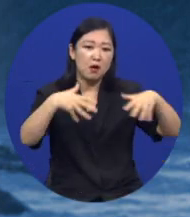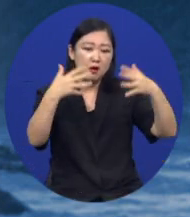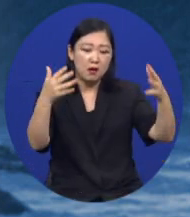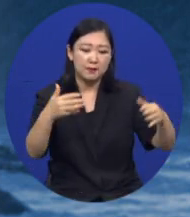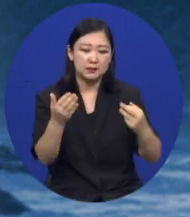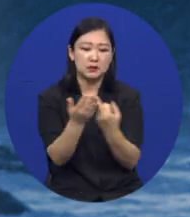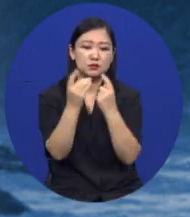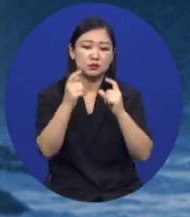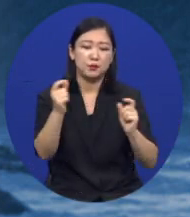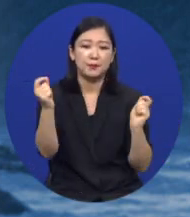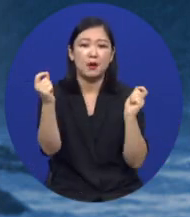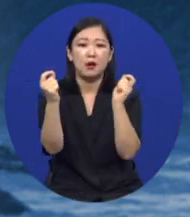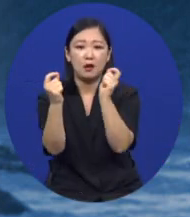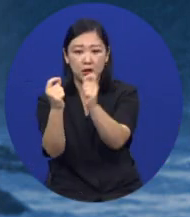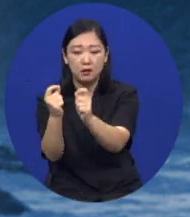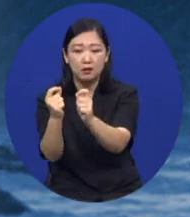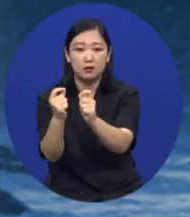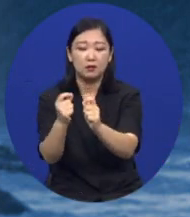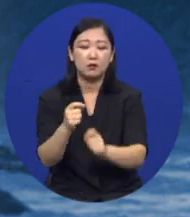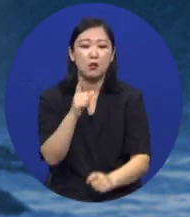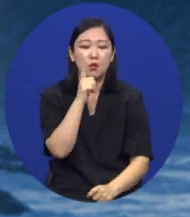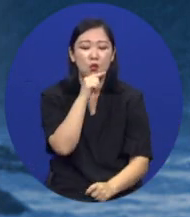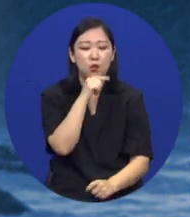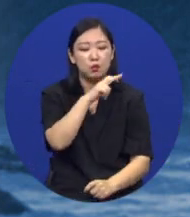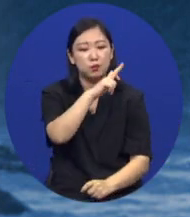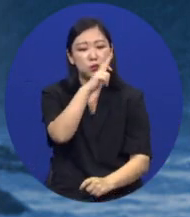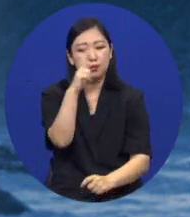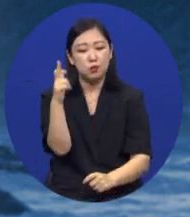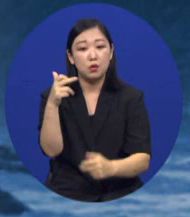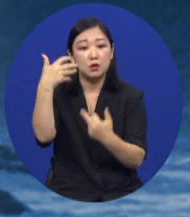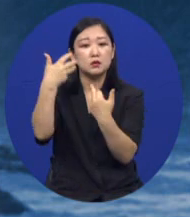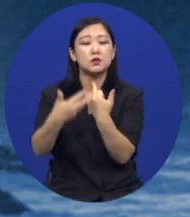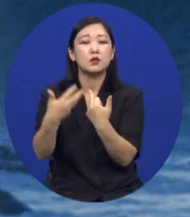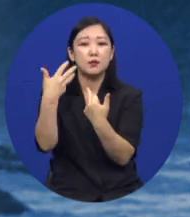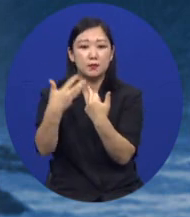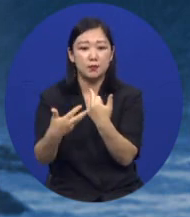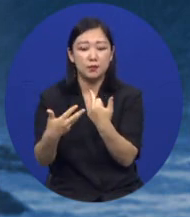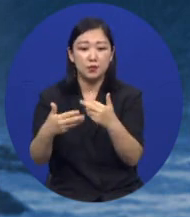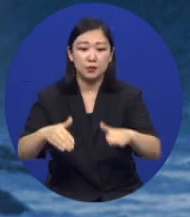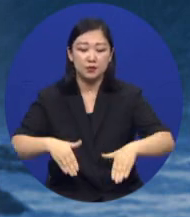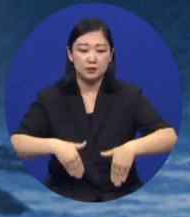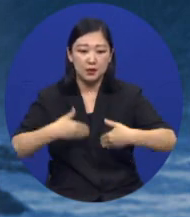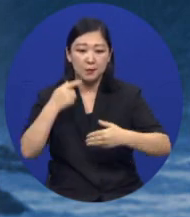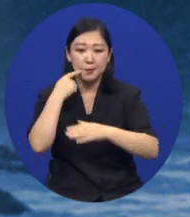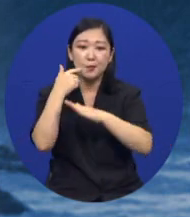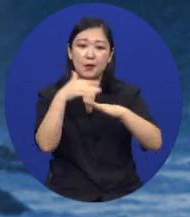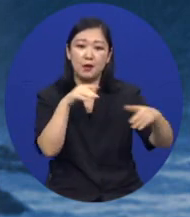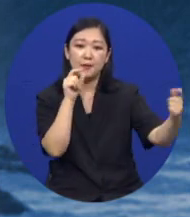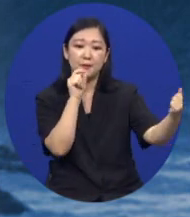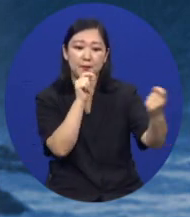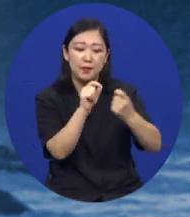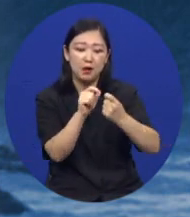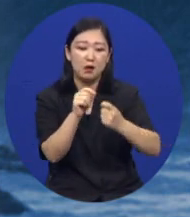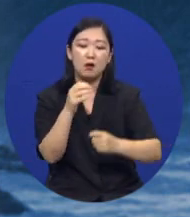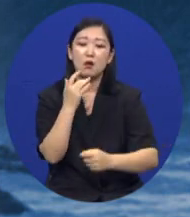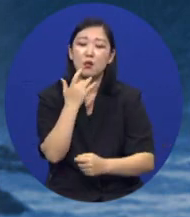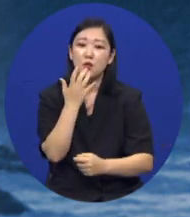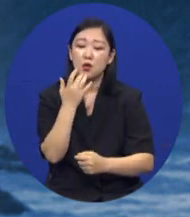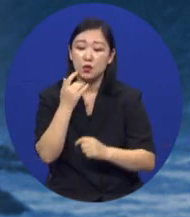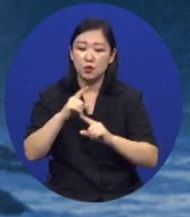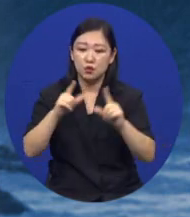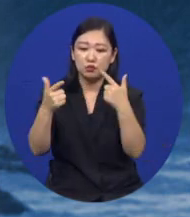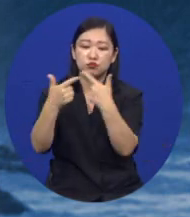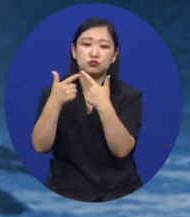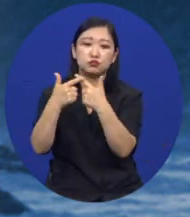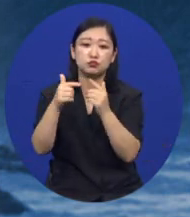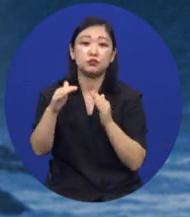제주로 다가오겠습니다. 월요일 오후쯤 서귀포 남서쪽 해상으로 다가오겠고요. 화요일에는 부산 남서쪽 해상을 지날